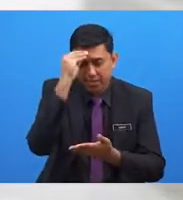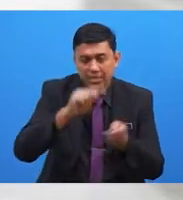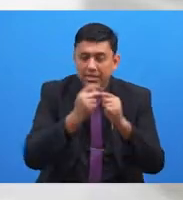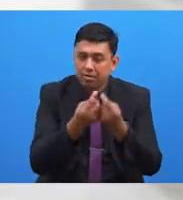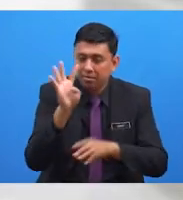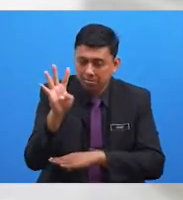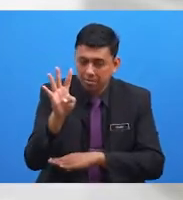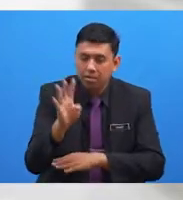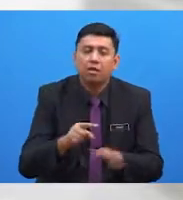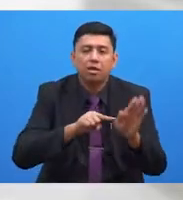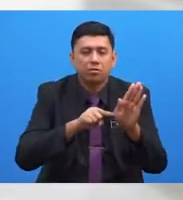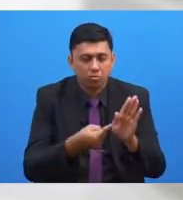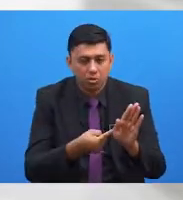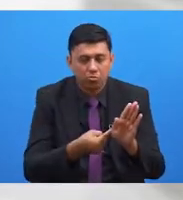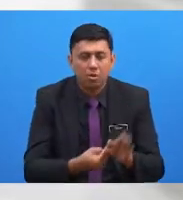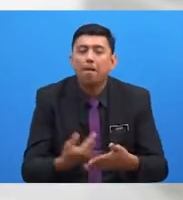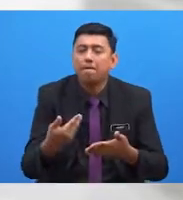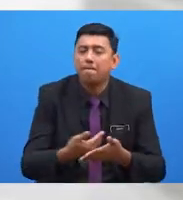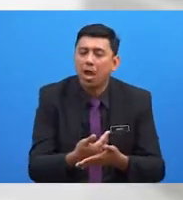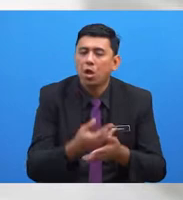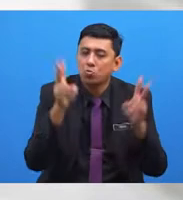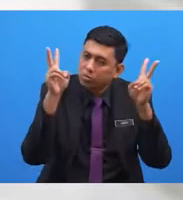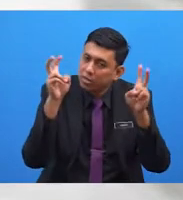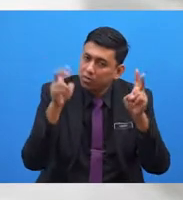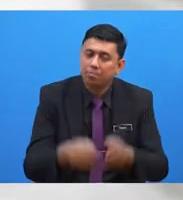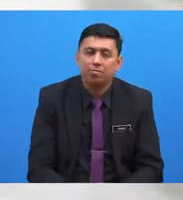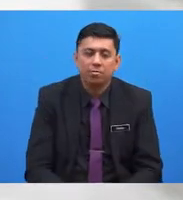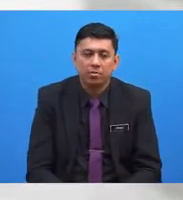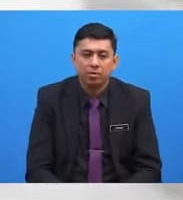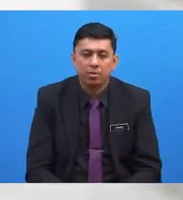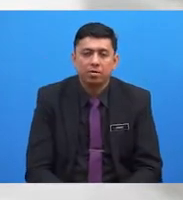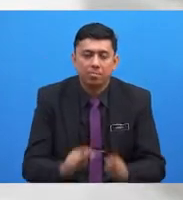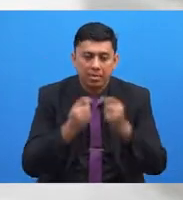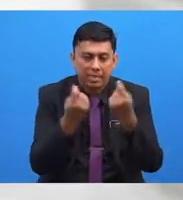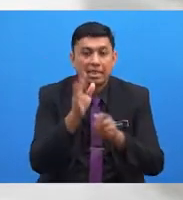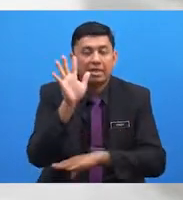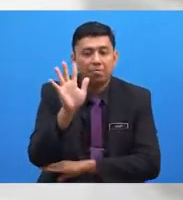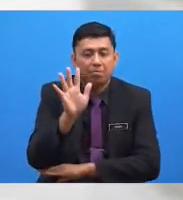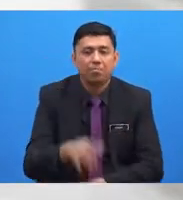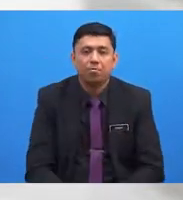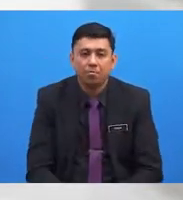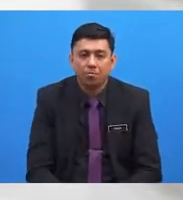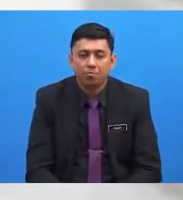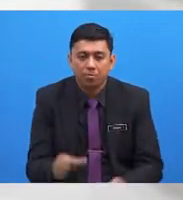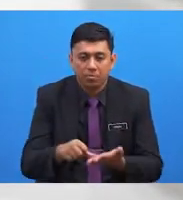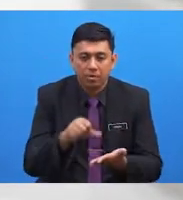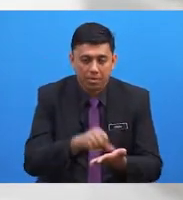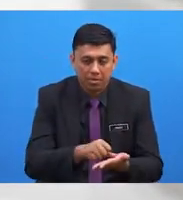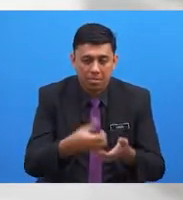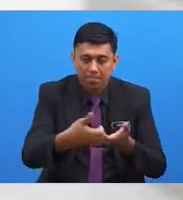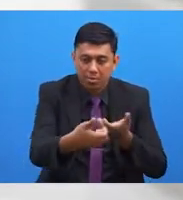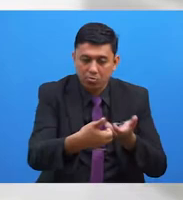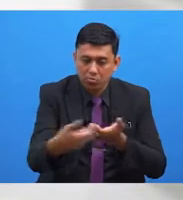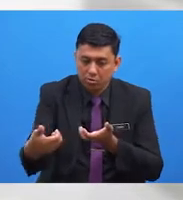kini bermulalah subtajuk baru skop akaun di tingkatan 5, iaitu akaun